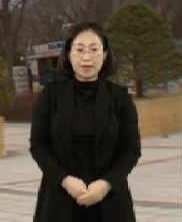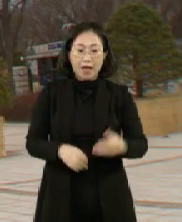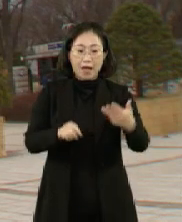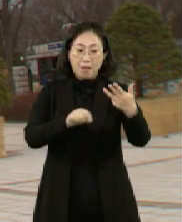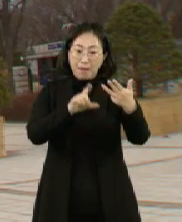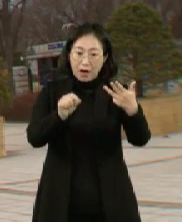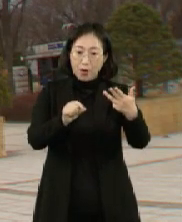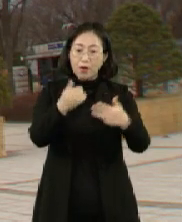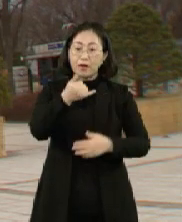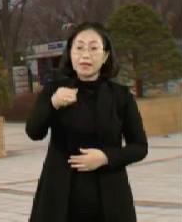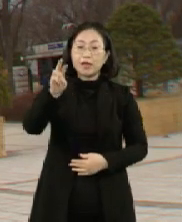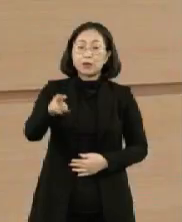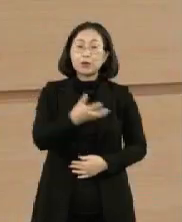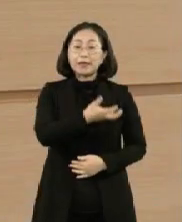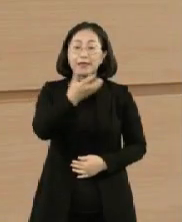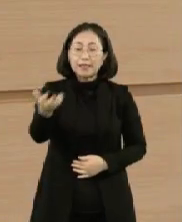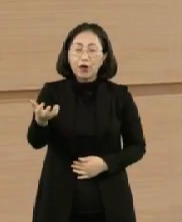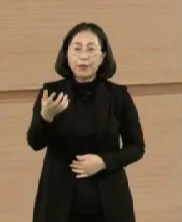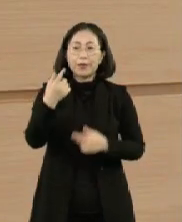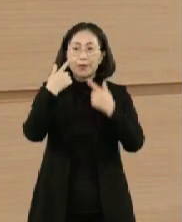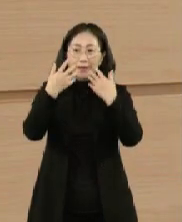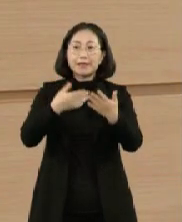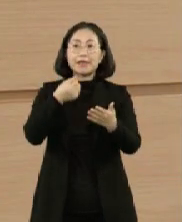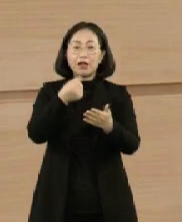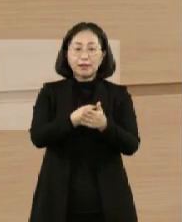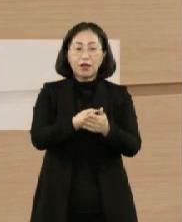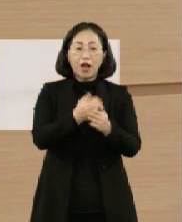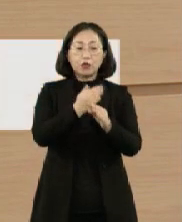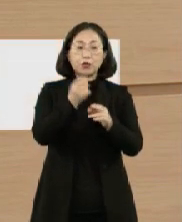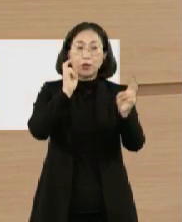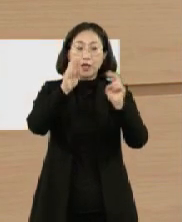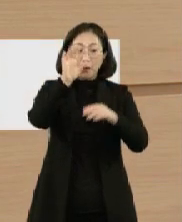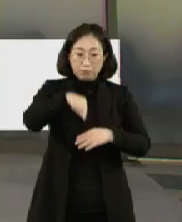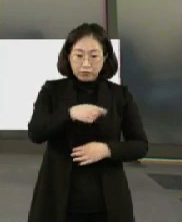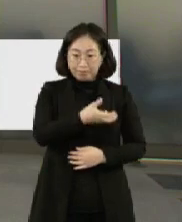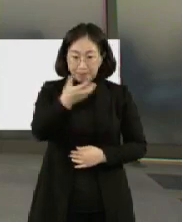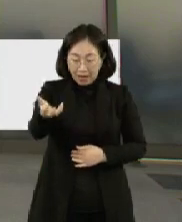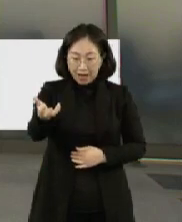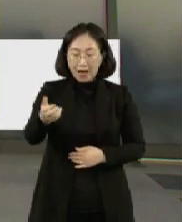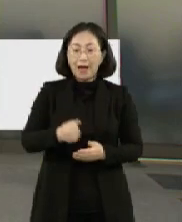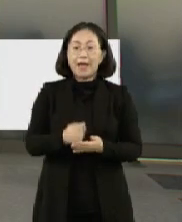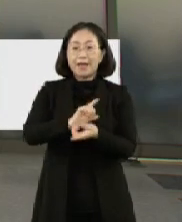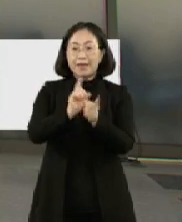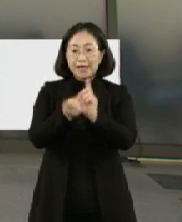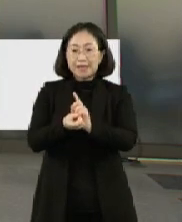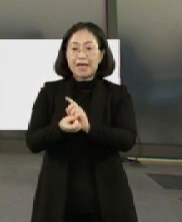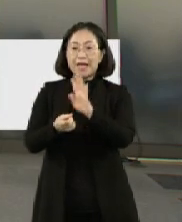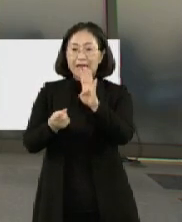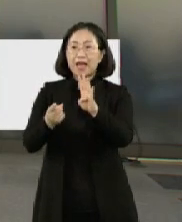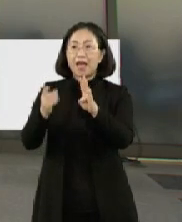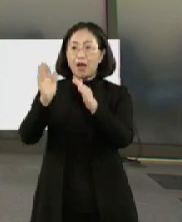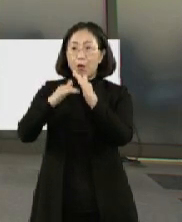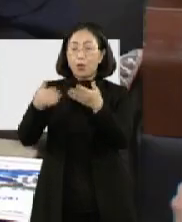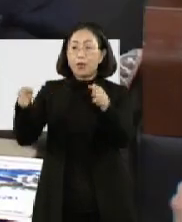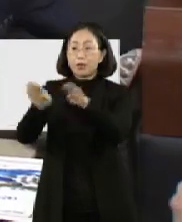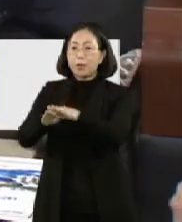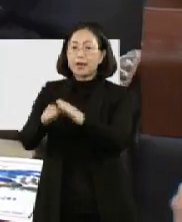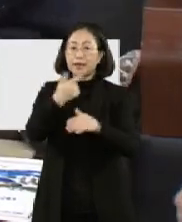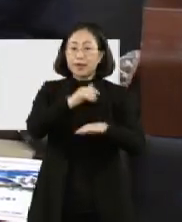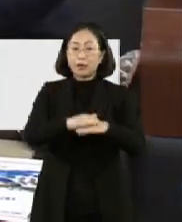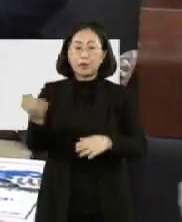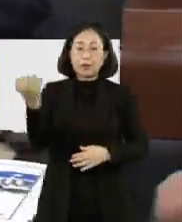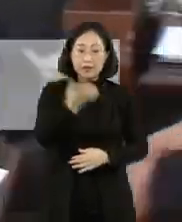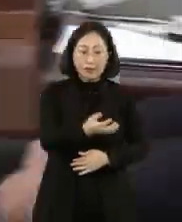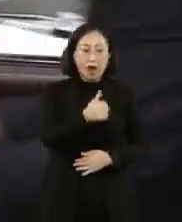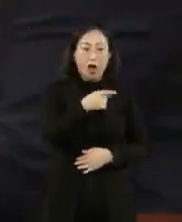8월 세종으로 이전을 공식화한 중소벤처기업부를 대신해 4개의 공공기관이 대전으로 이전할 전망입니다.